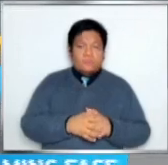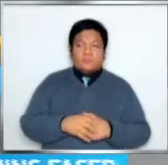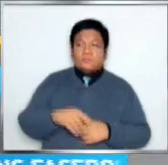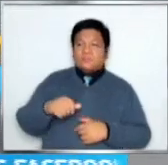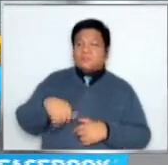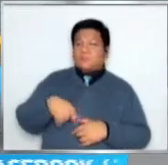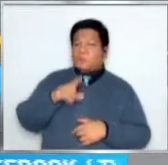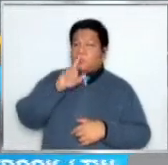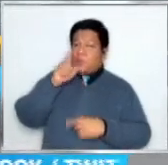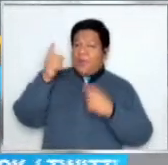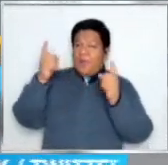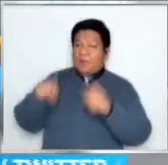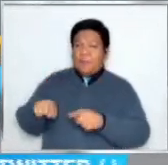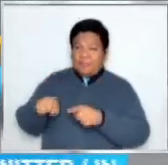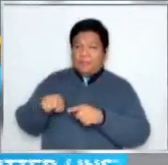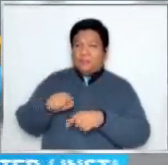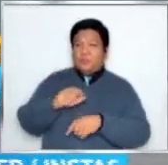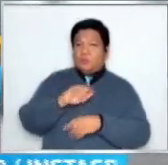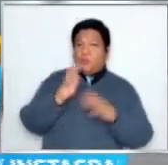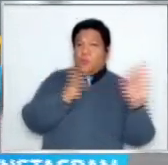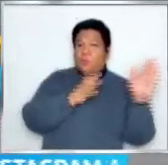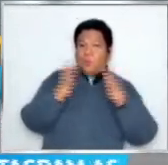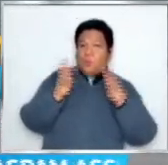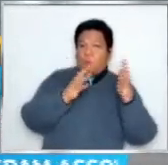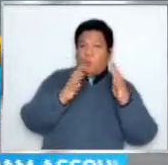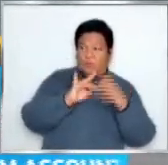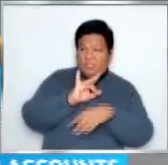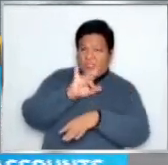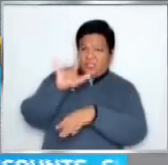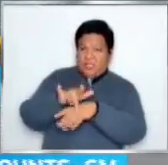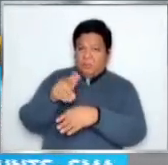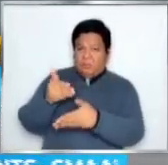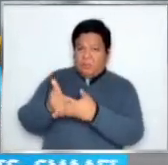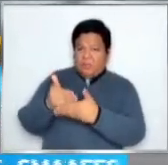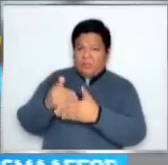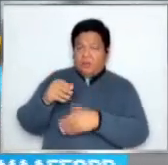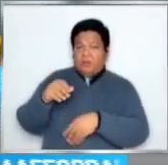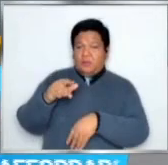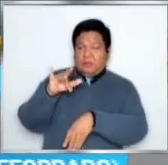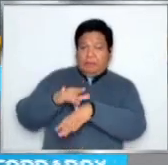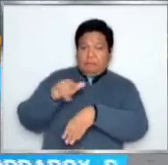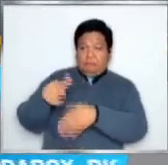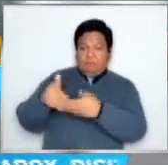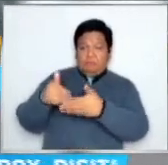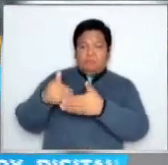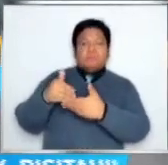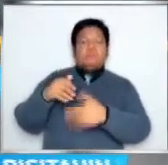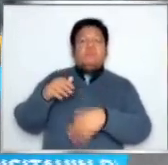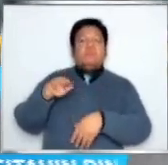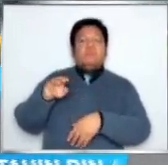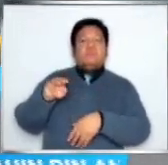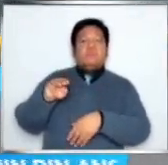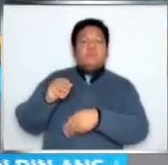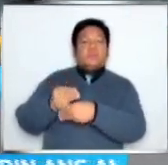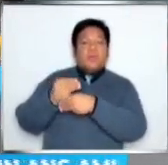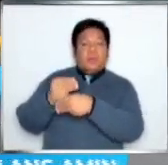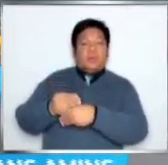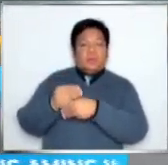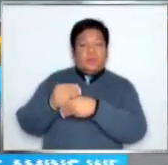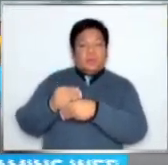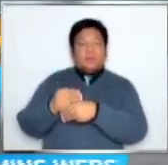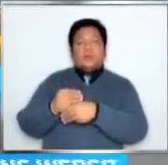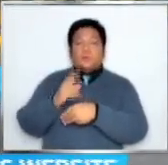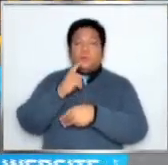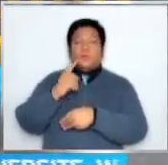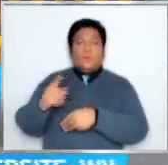bagyong Julina, yung bandang alas 11 ng umaga, Ramdam yung lakas niya, ngunit